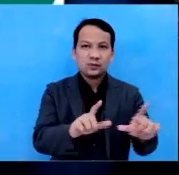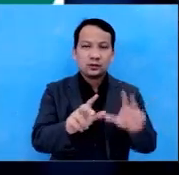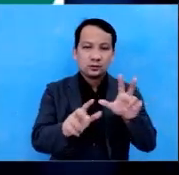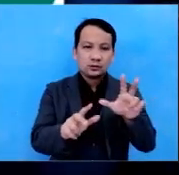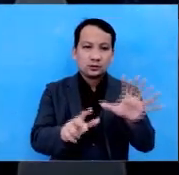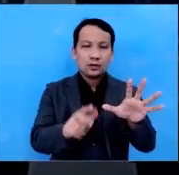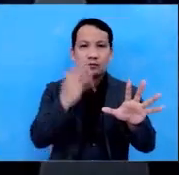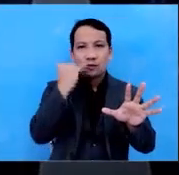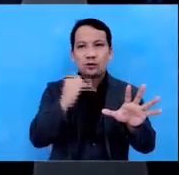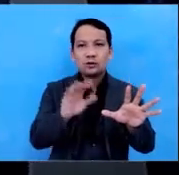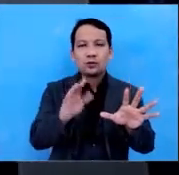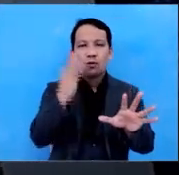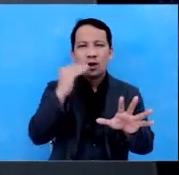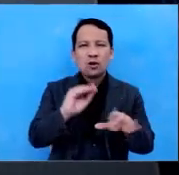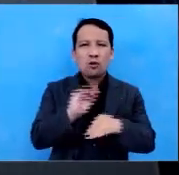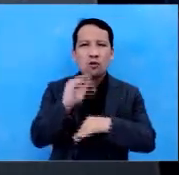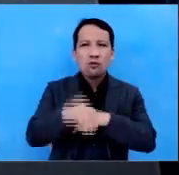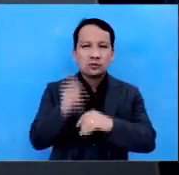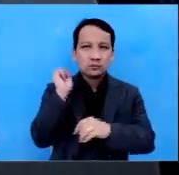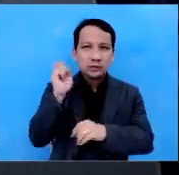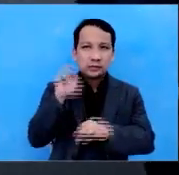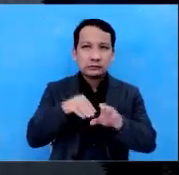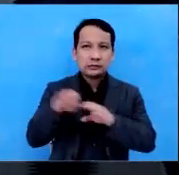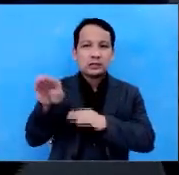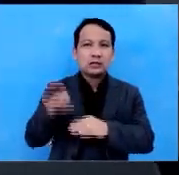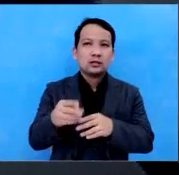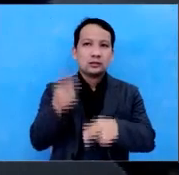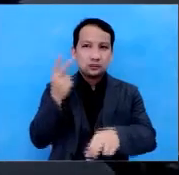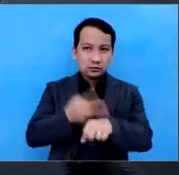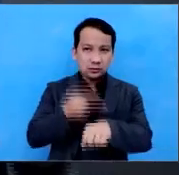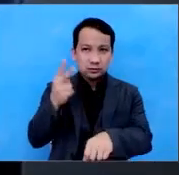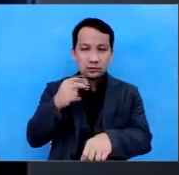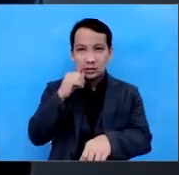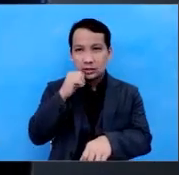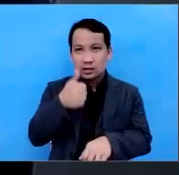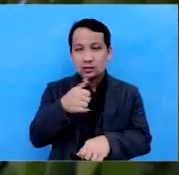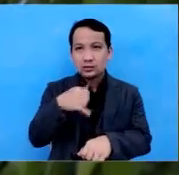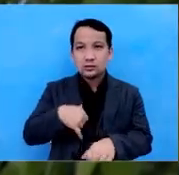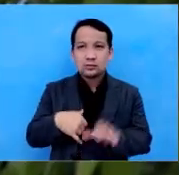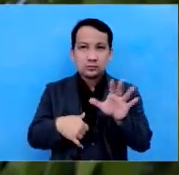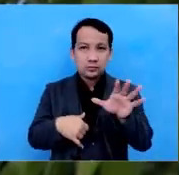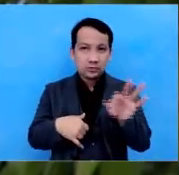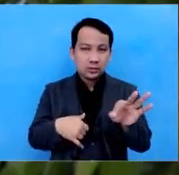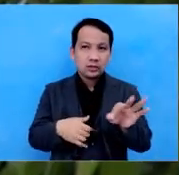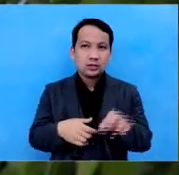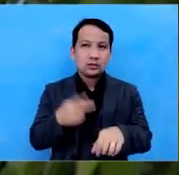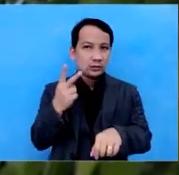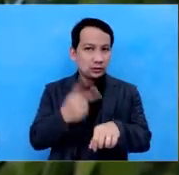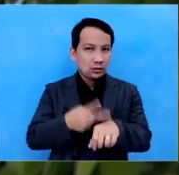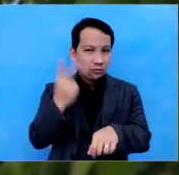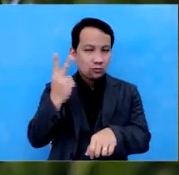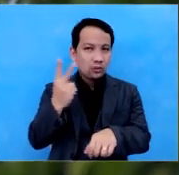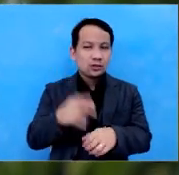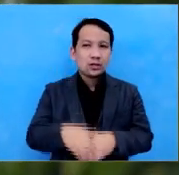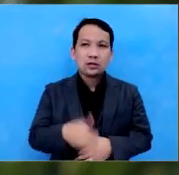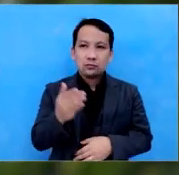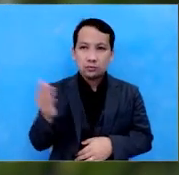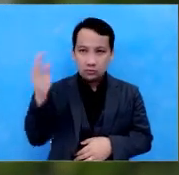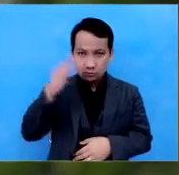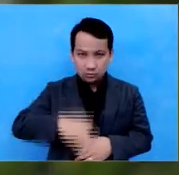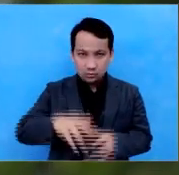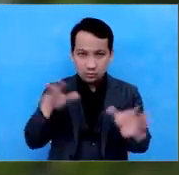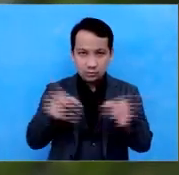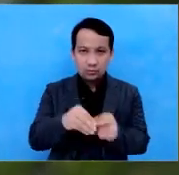sa overspeeding. Mayit doble yan sa naitala kahapon ng umaga na nasa 59 lang. Sa buong araw, 249